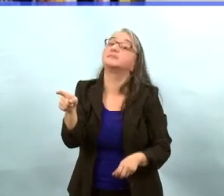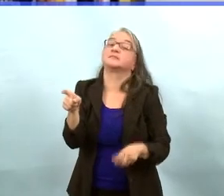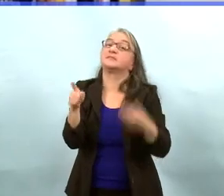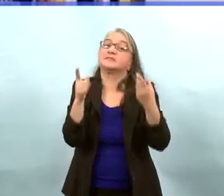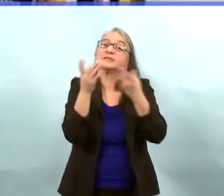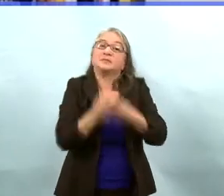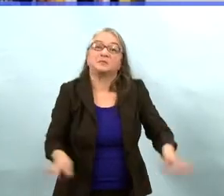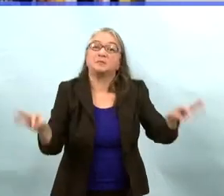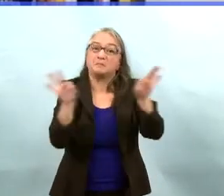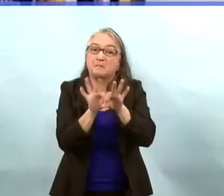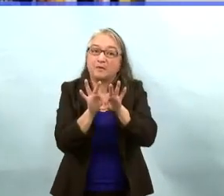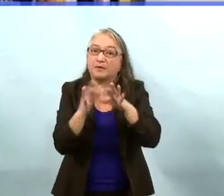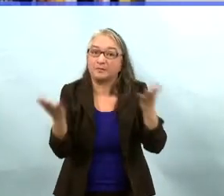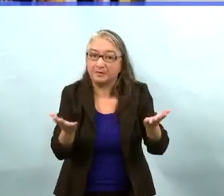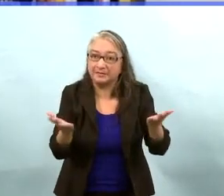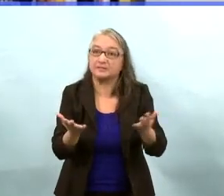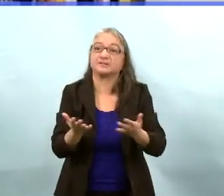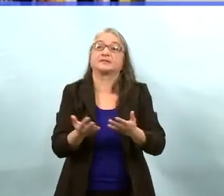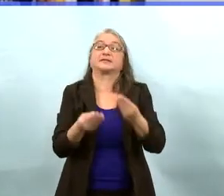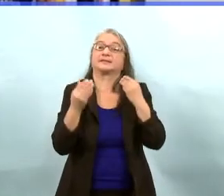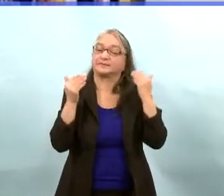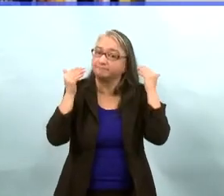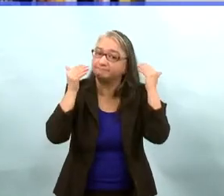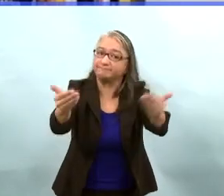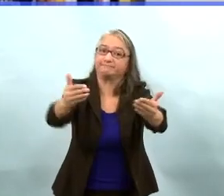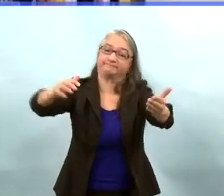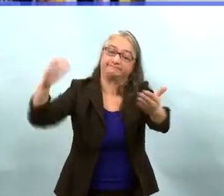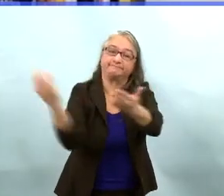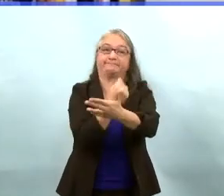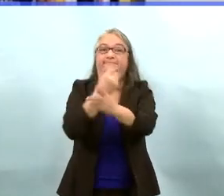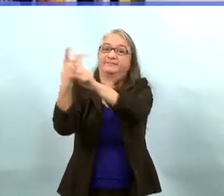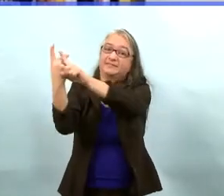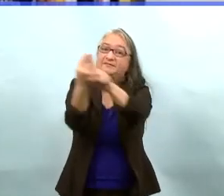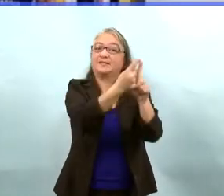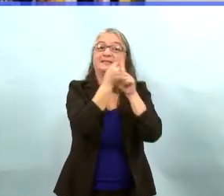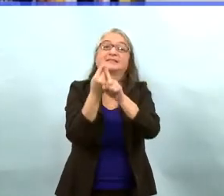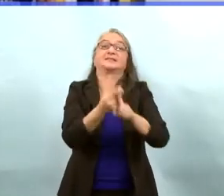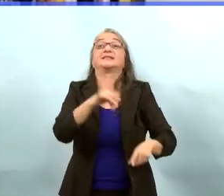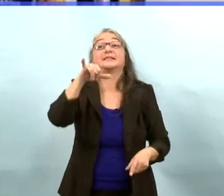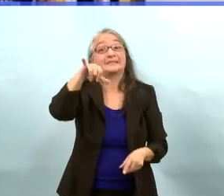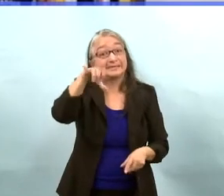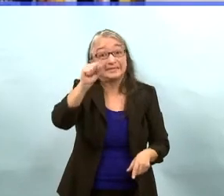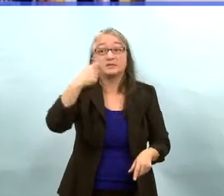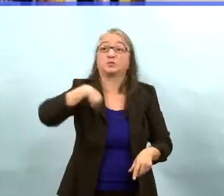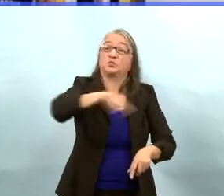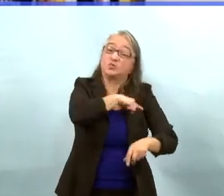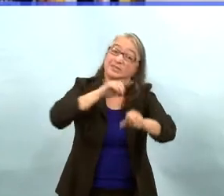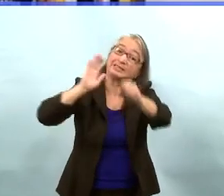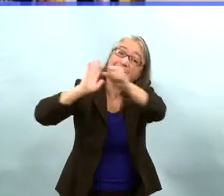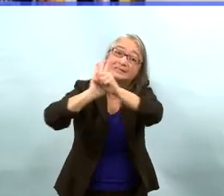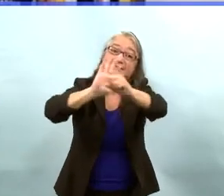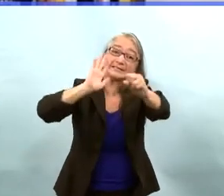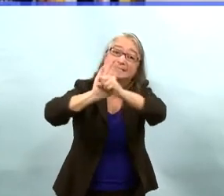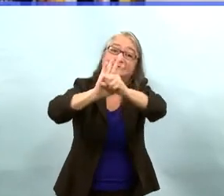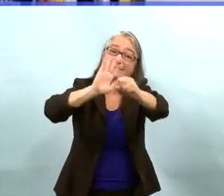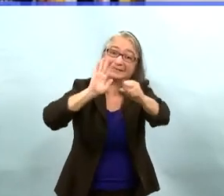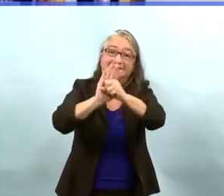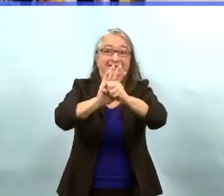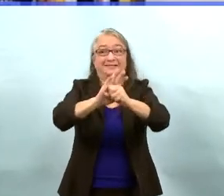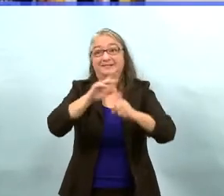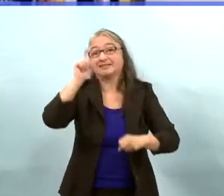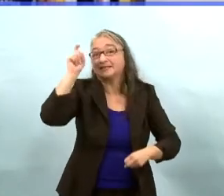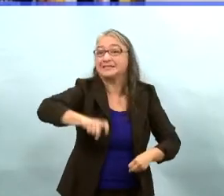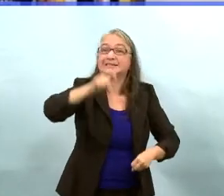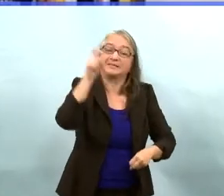raison pour laquelle les Manitobains nous entendent constamment, les encourager à se faire vacciner, c'est vraiment à cause du niveau de protection que ça fournit et on veut que tous